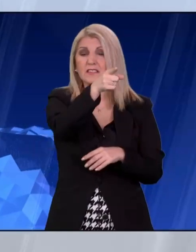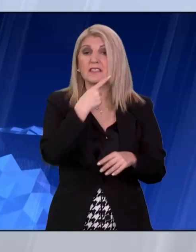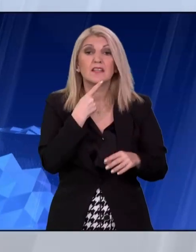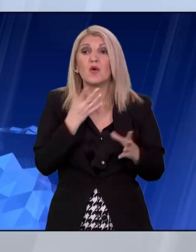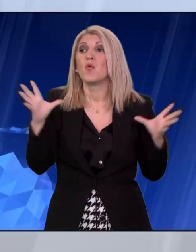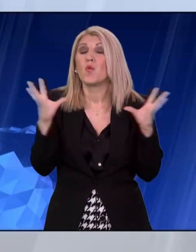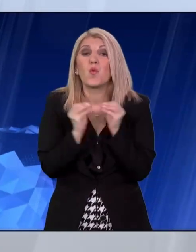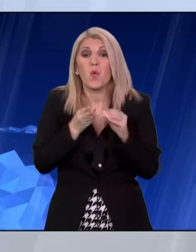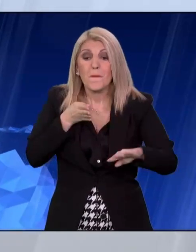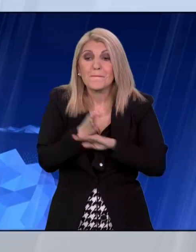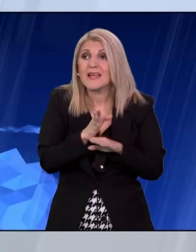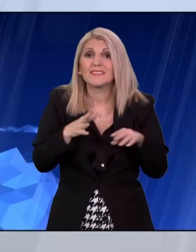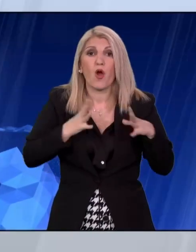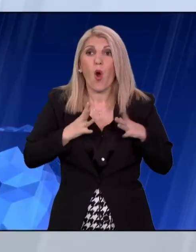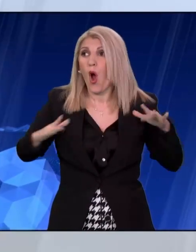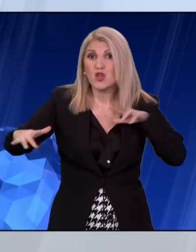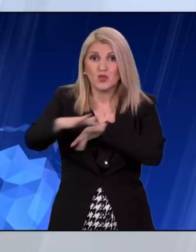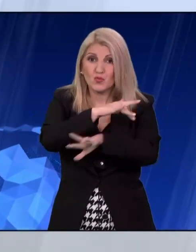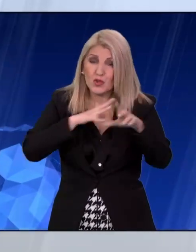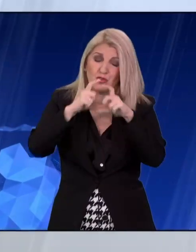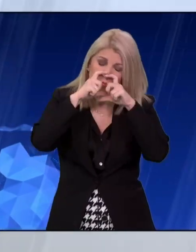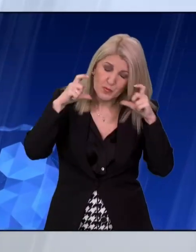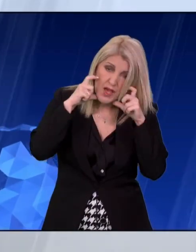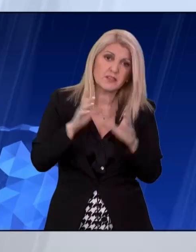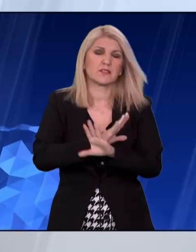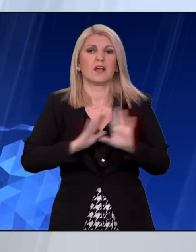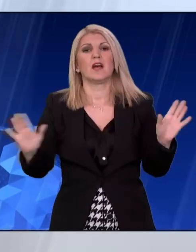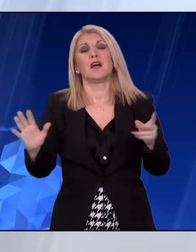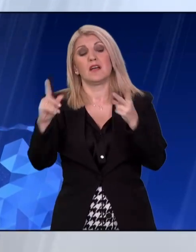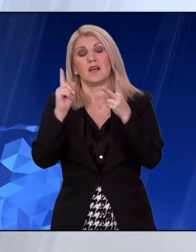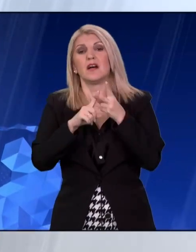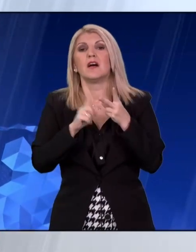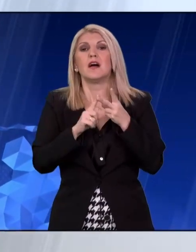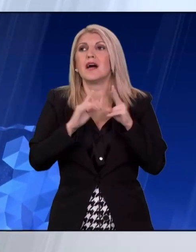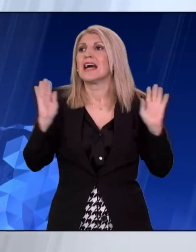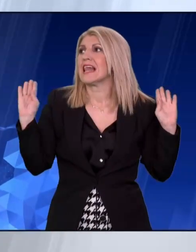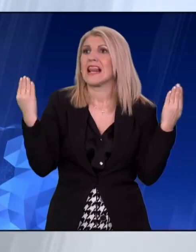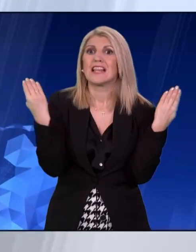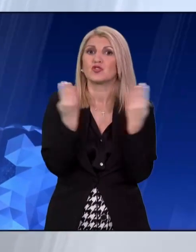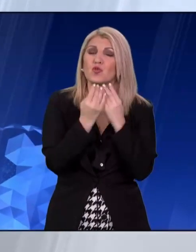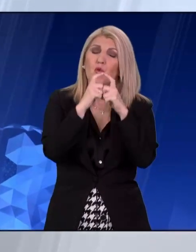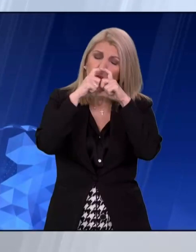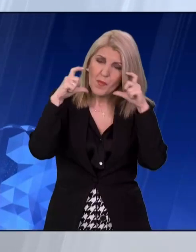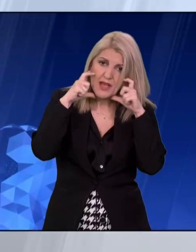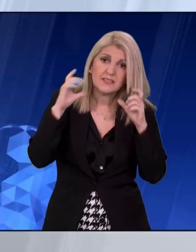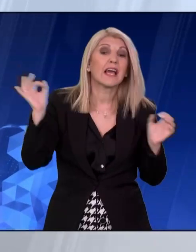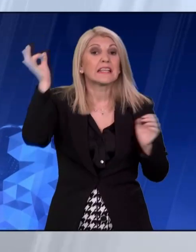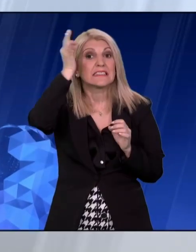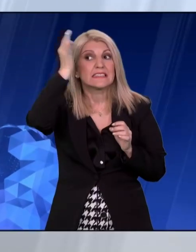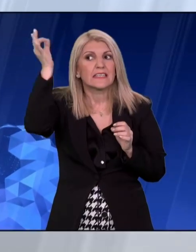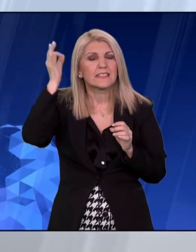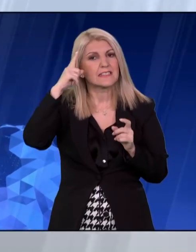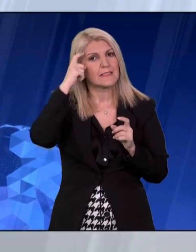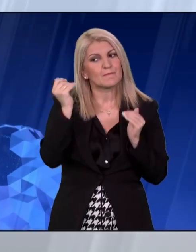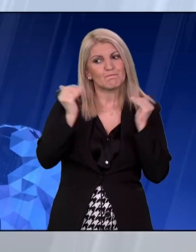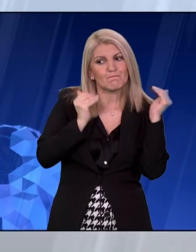σε κλειστούς χώρους ή αν τυχόν υπάρχει υποψία ότι έχουμε έρθει σε επαφή με κρούσμα η χρήση της μάσκας